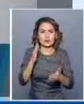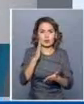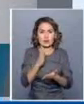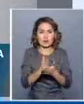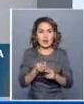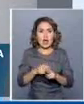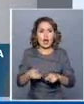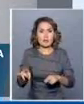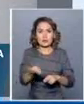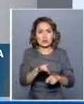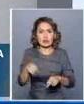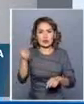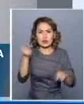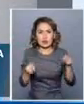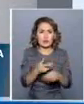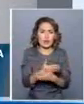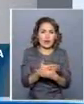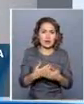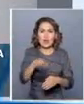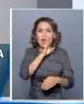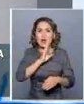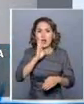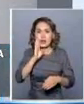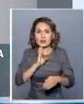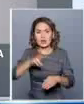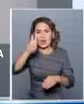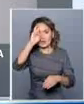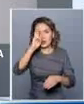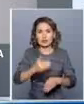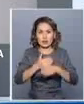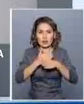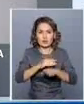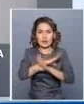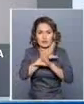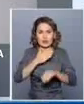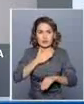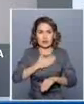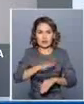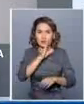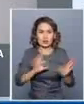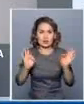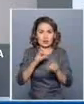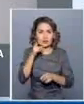838720 адам нәпақа тауып жүр. Аймақтардан келген жеке кәсіпкер әйелдер мемлекет қолдауына дән риза.